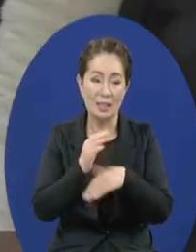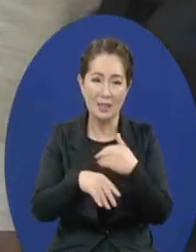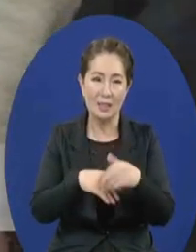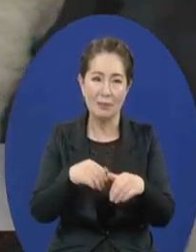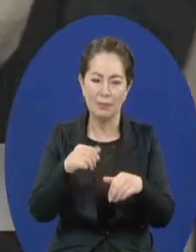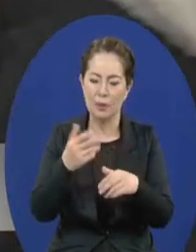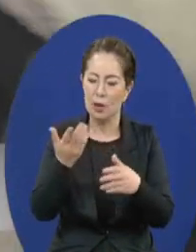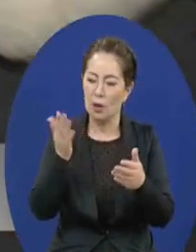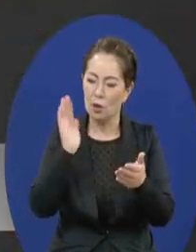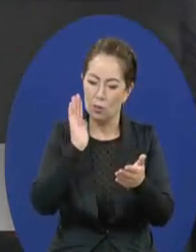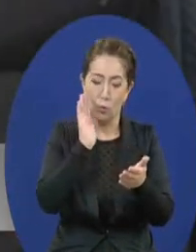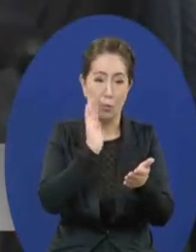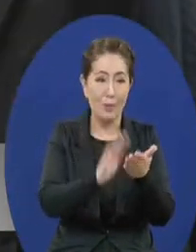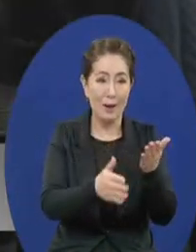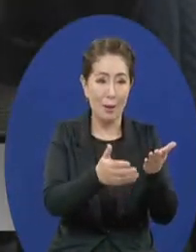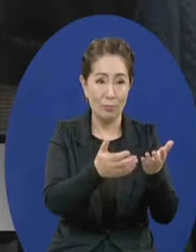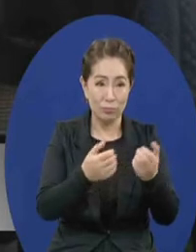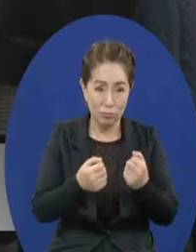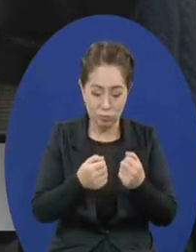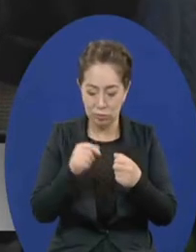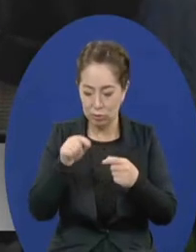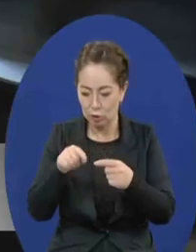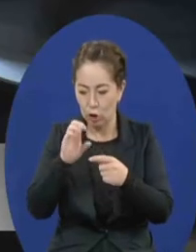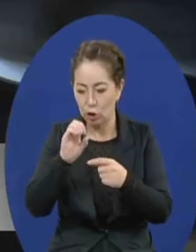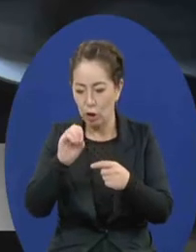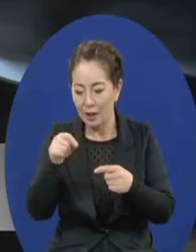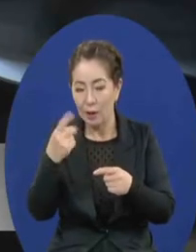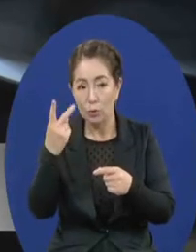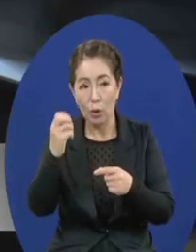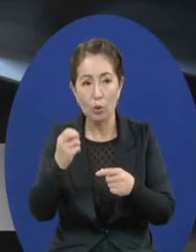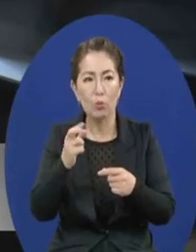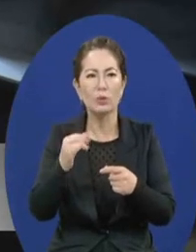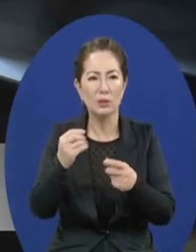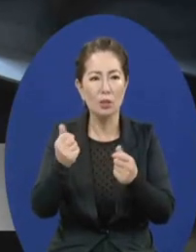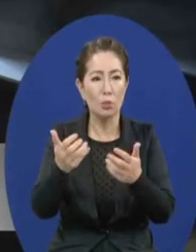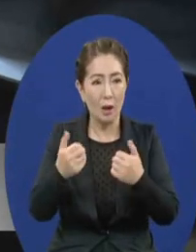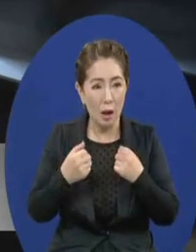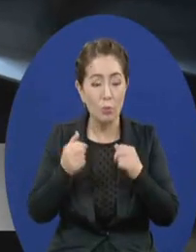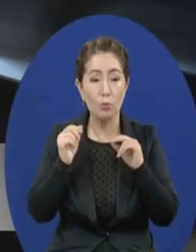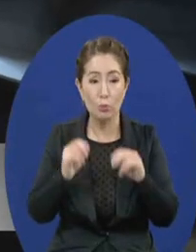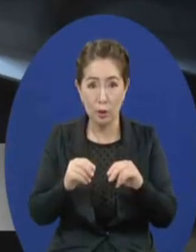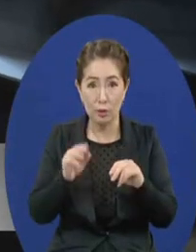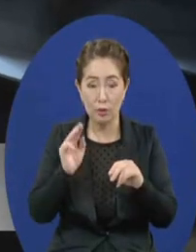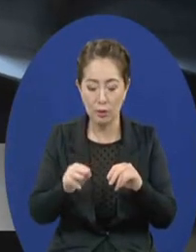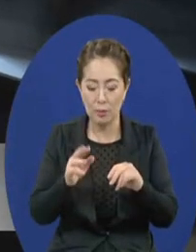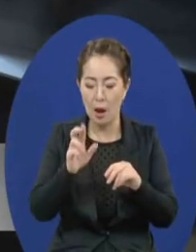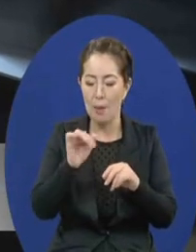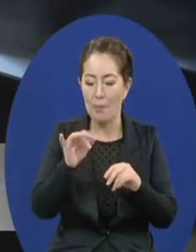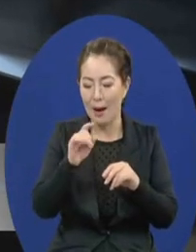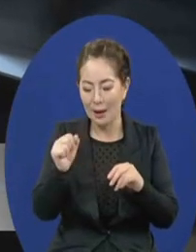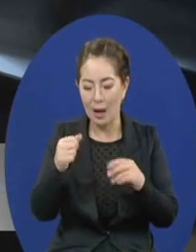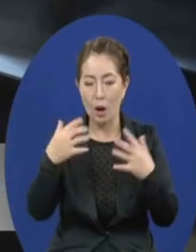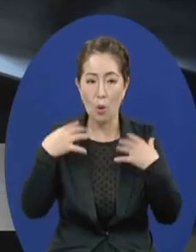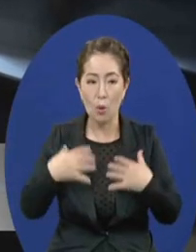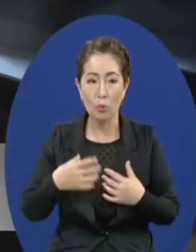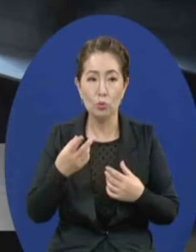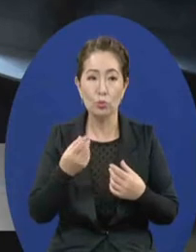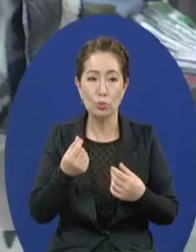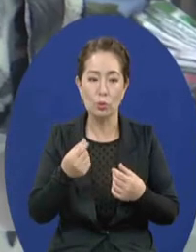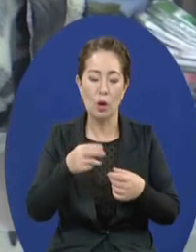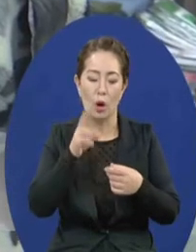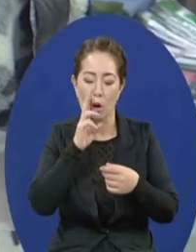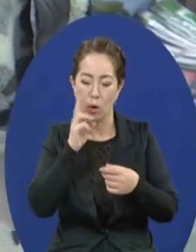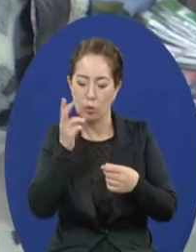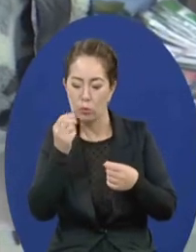Иргэд худалдан авсан ямар ч бараа бүтээгдэхүүнийхээ үнийн дүнгийн 10.2% буцаан олголтоор авч олно. Бараа болон бэлэн хувцсны үнийн дүнг